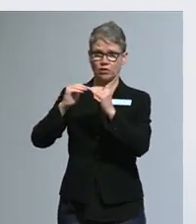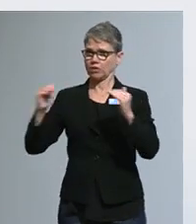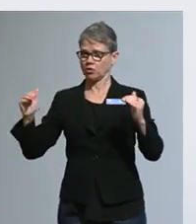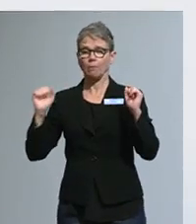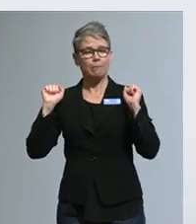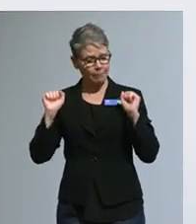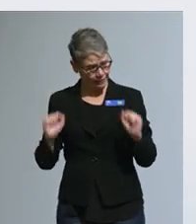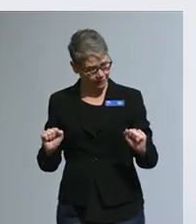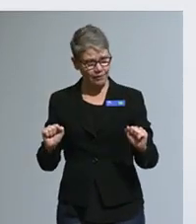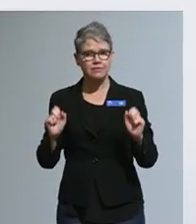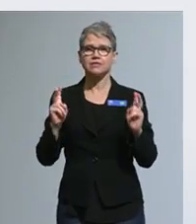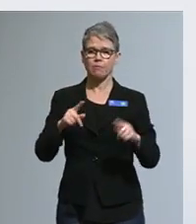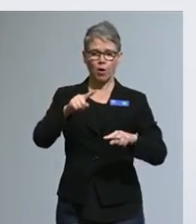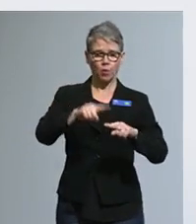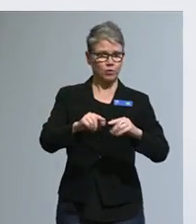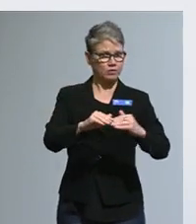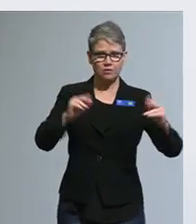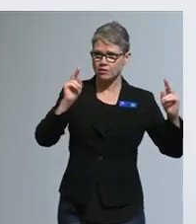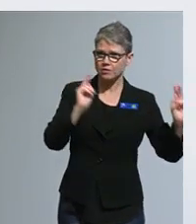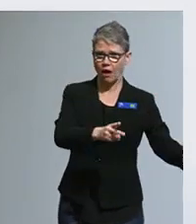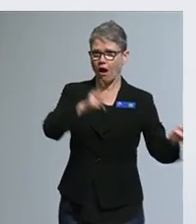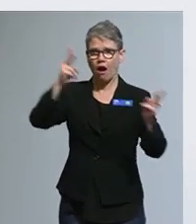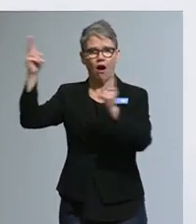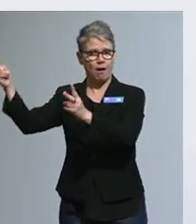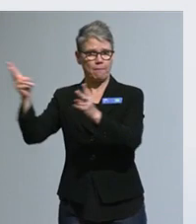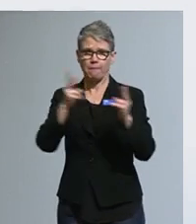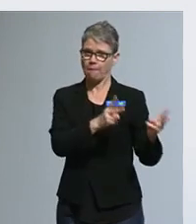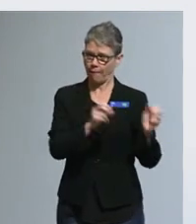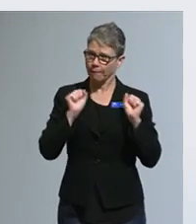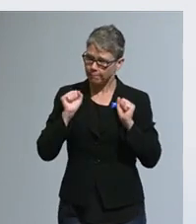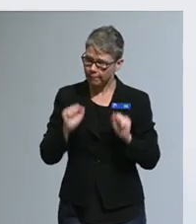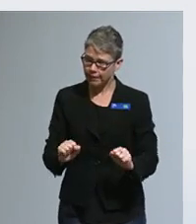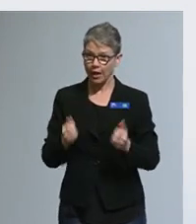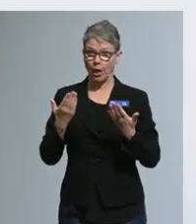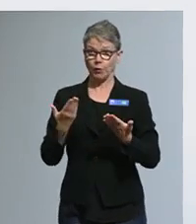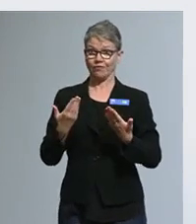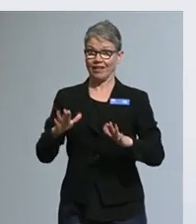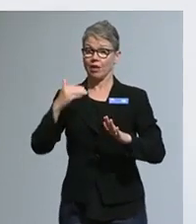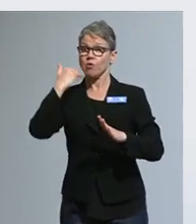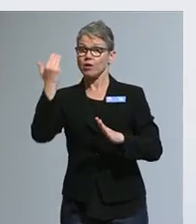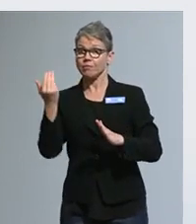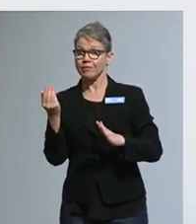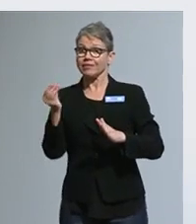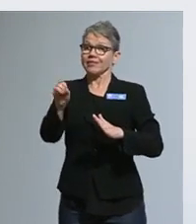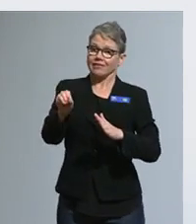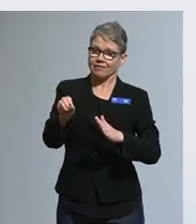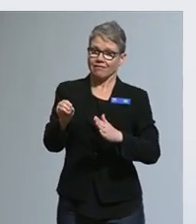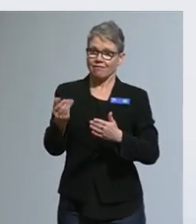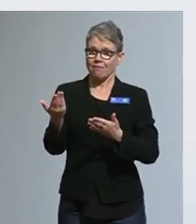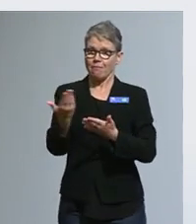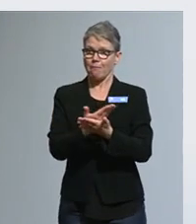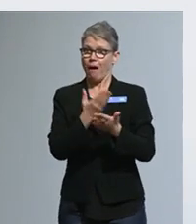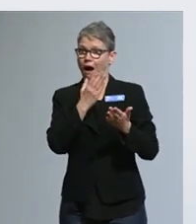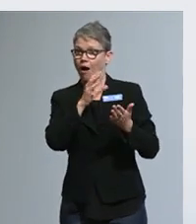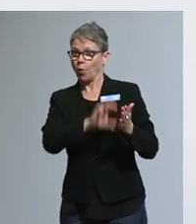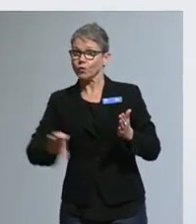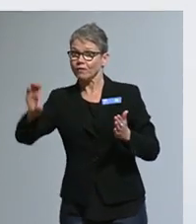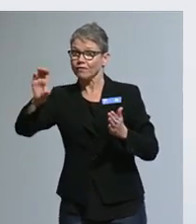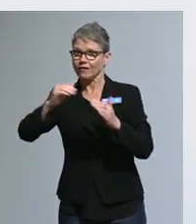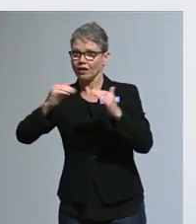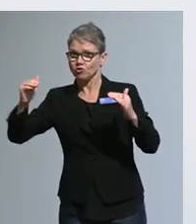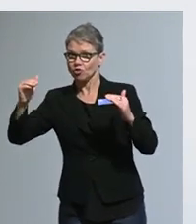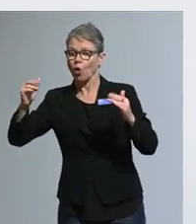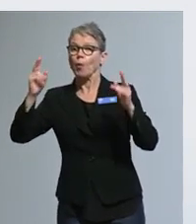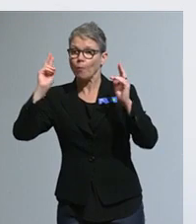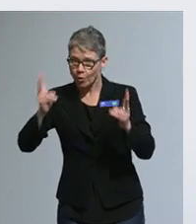pitäisi myöskin olla sitten siellä kuntatasolla. Ja toivottavasti tietysti nyt, kun se maakuntataso sinne on tulossa, niin myöskin siinä, kun